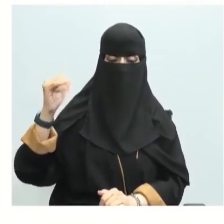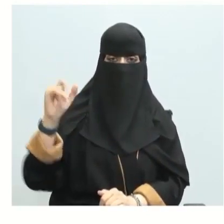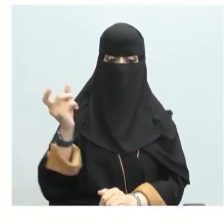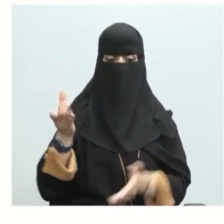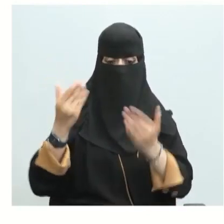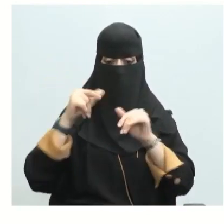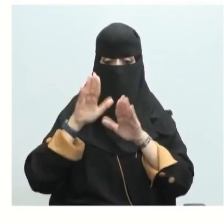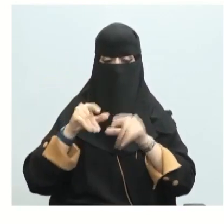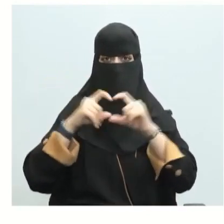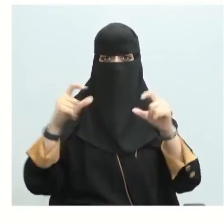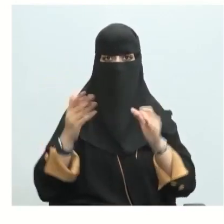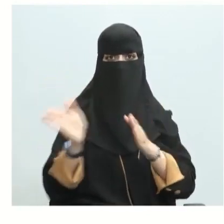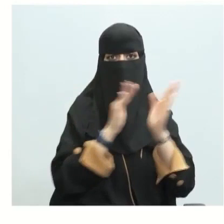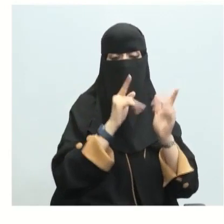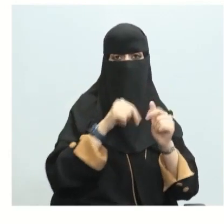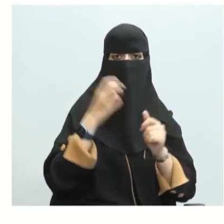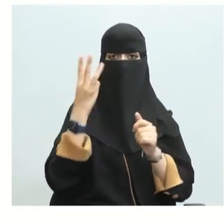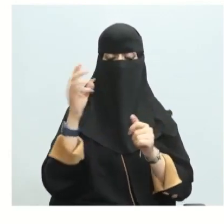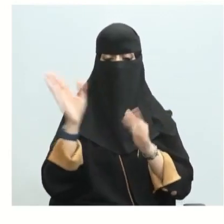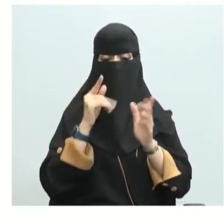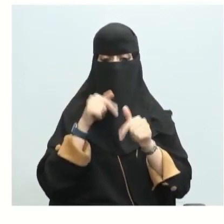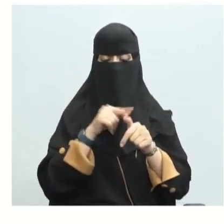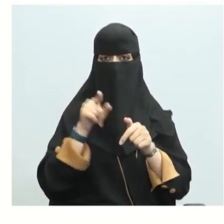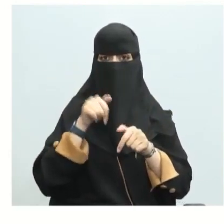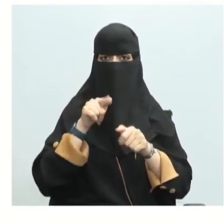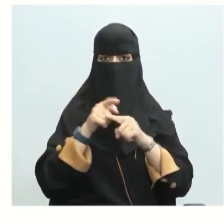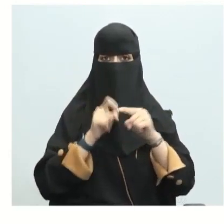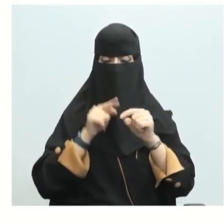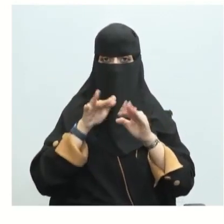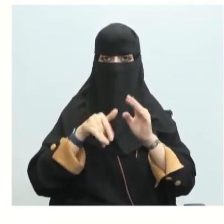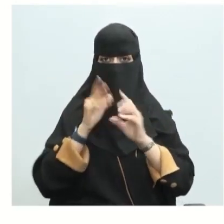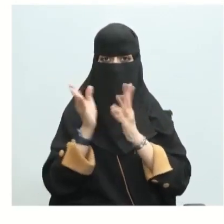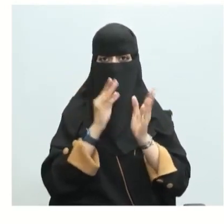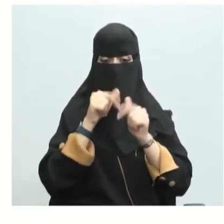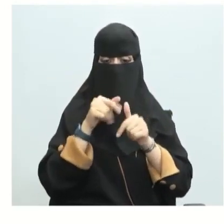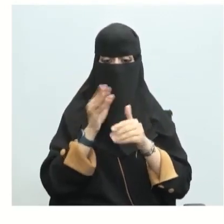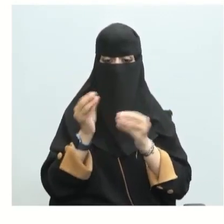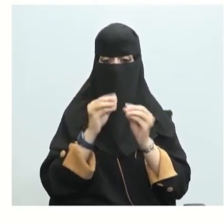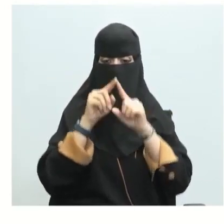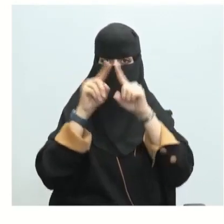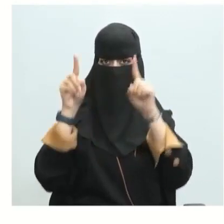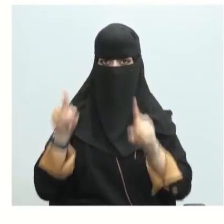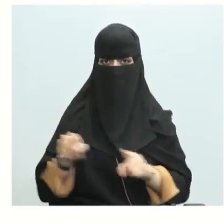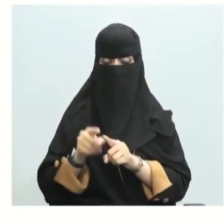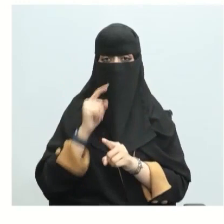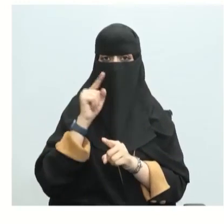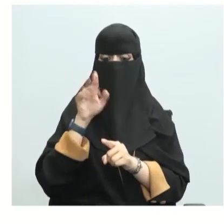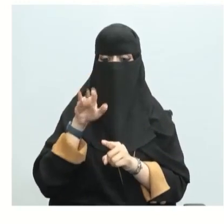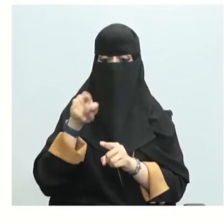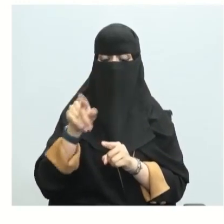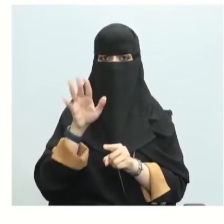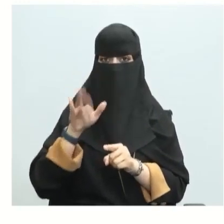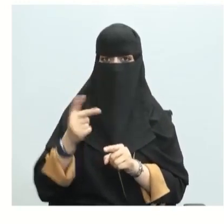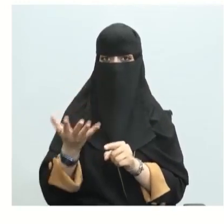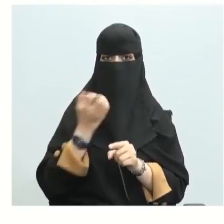يتبقى في النواتج ثالث اكسيد الكبريت بالنسبه للمحتوى الحراري بالنسبه للمحتوى الحراري هنا